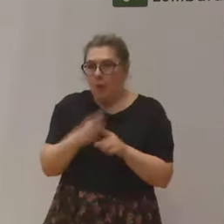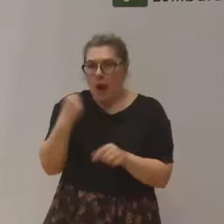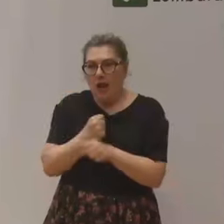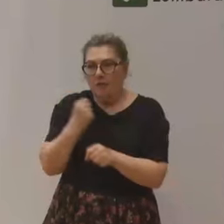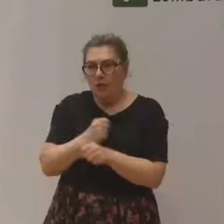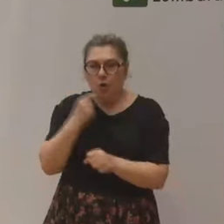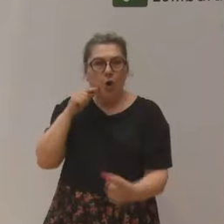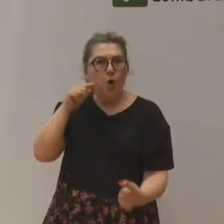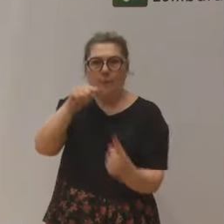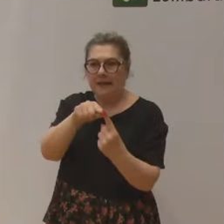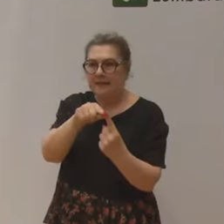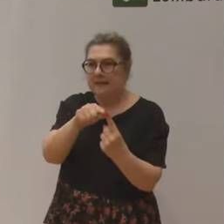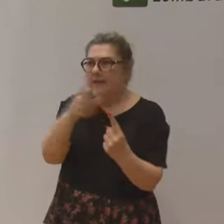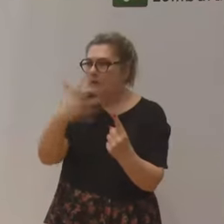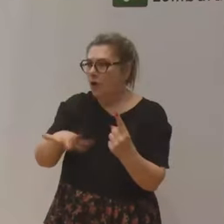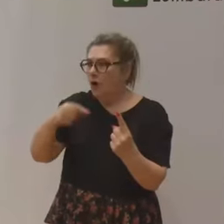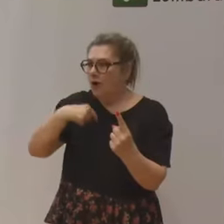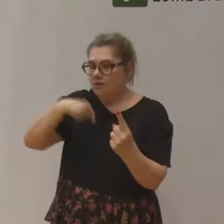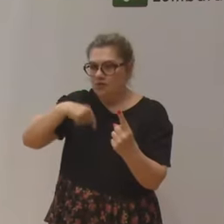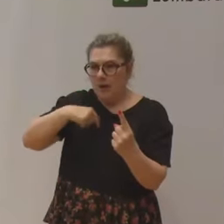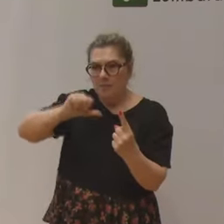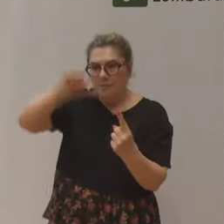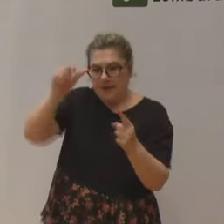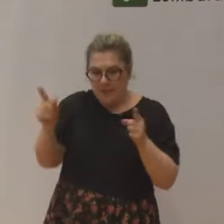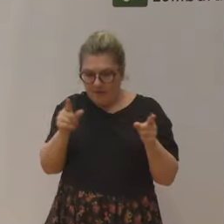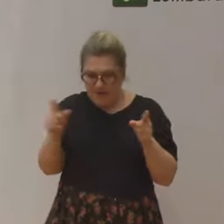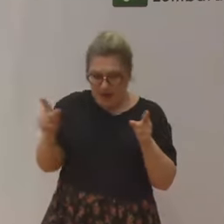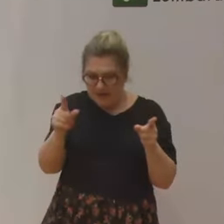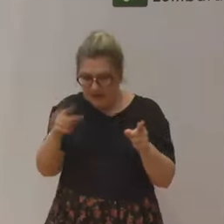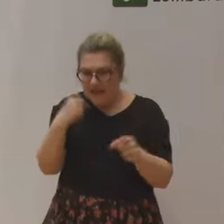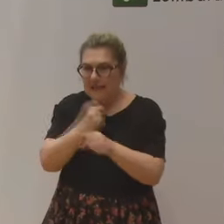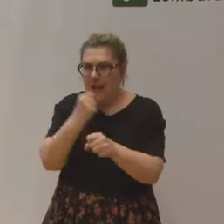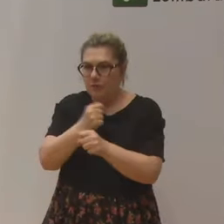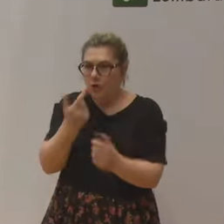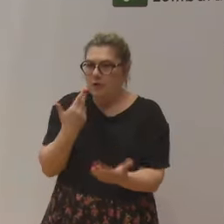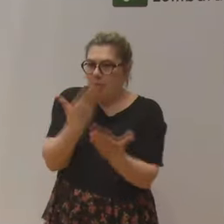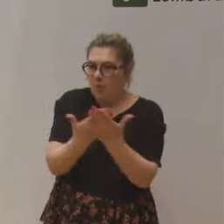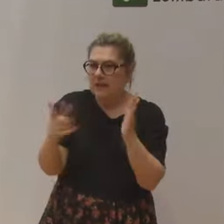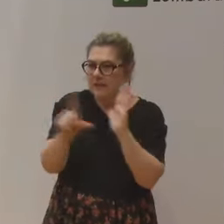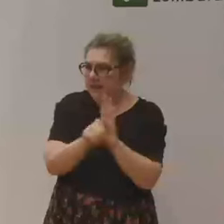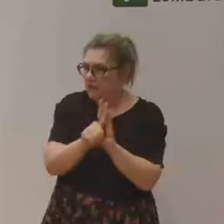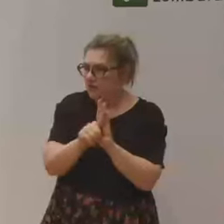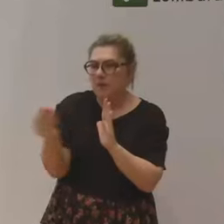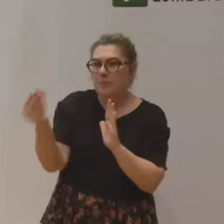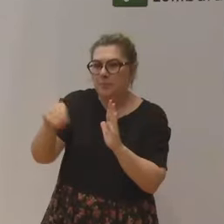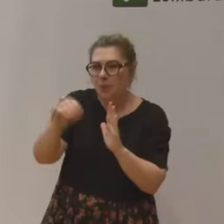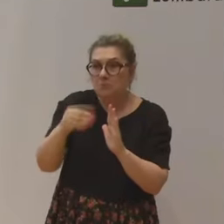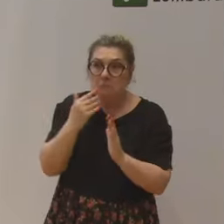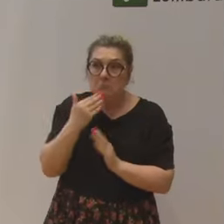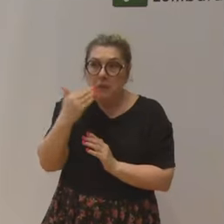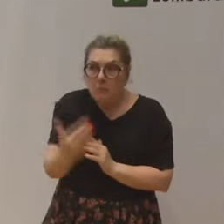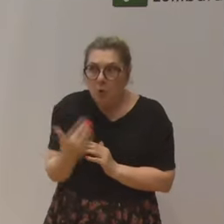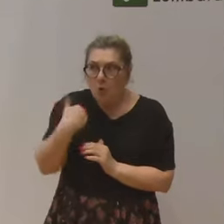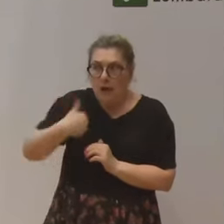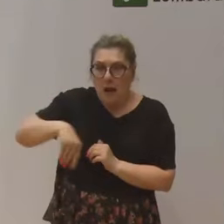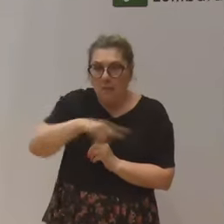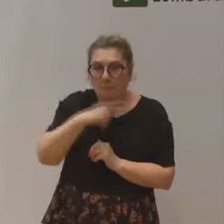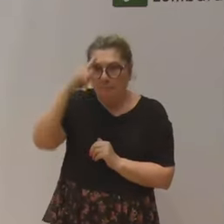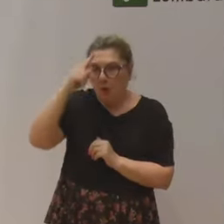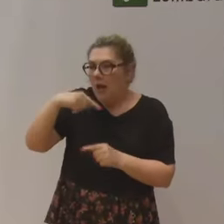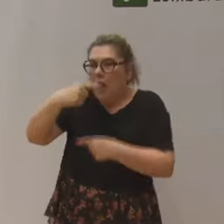e l'obiettivo che si è esposto a questa prima fase appunto di lavoro che abbiamo avviato, e noi ci auguriamo che possa avere